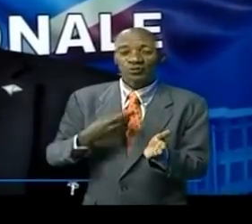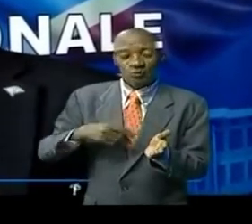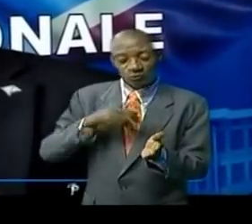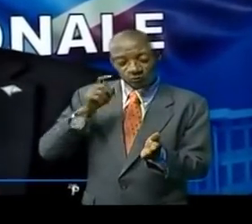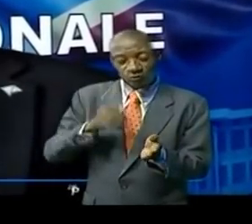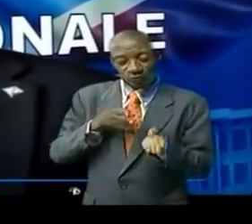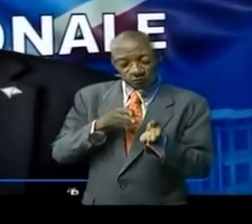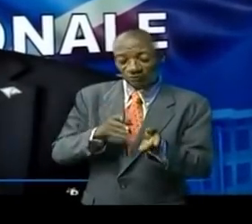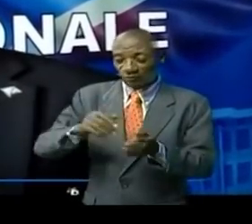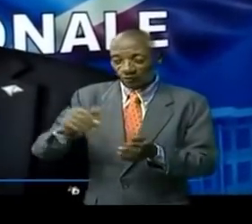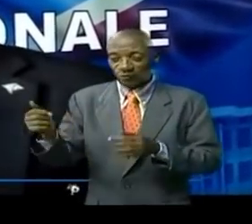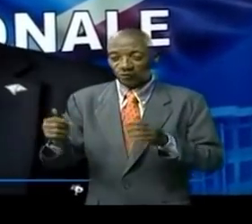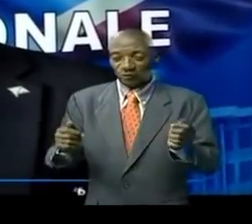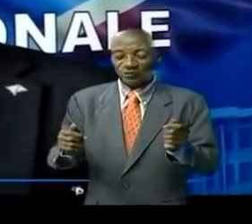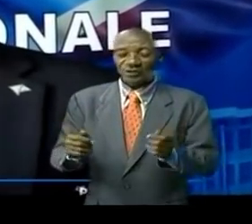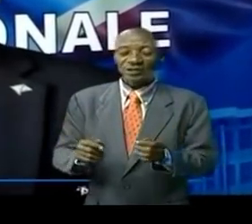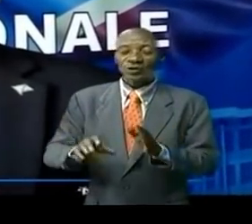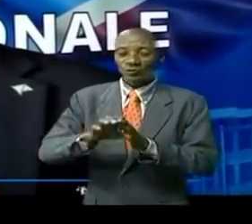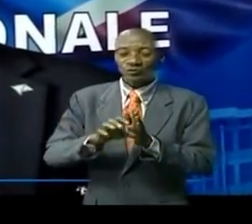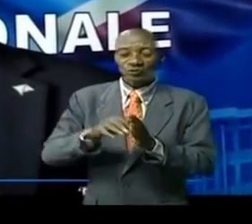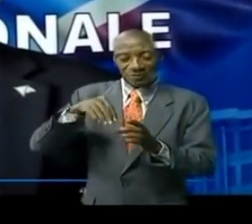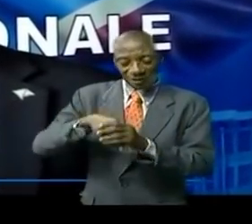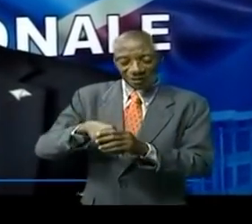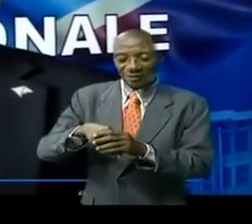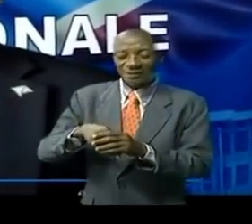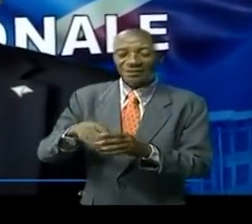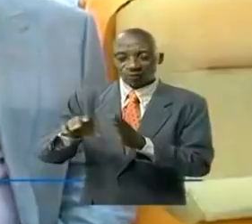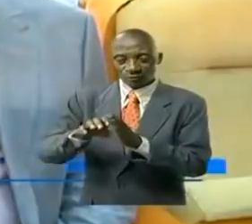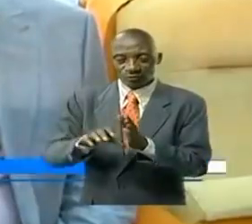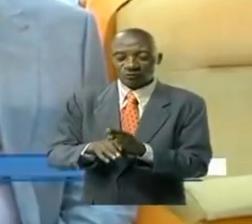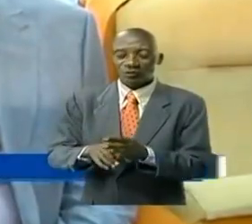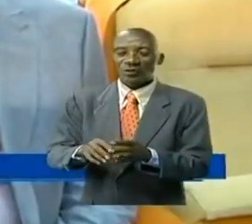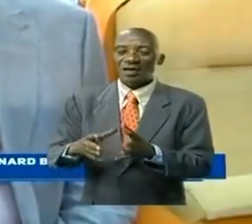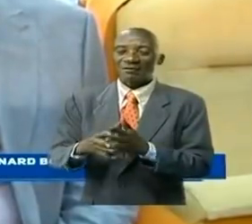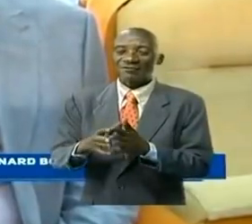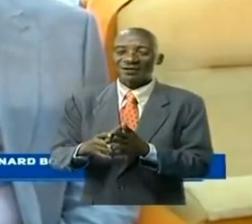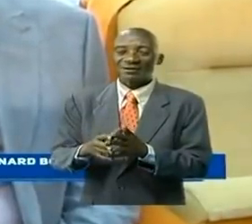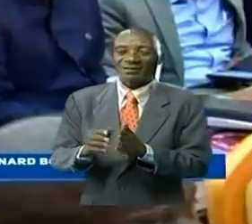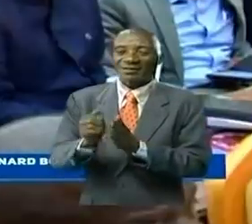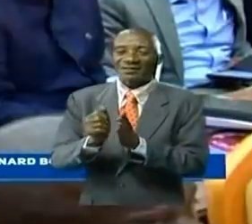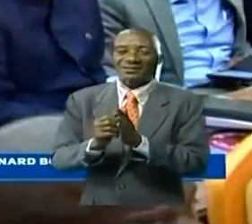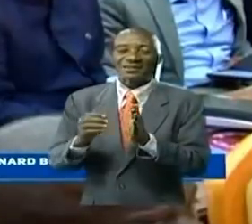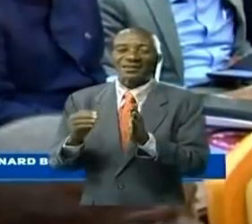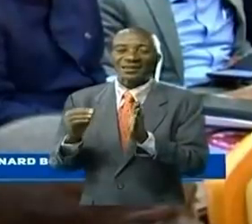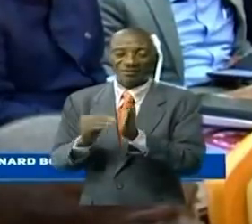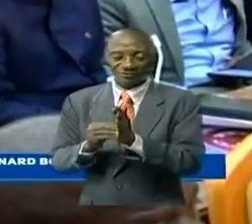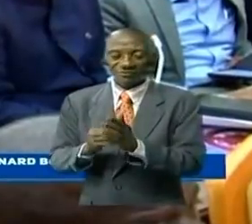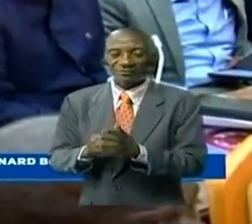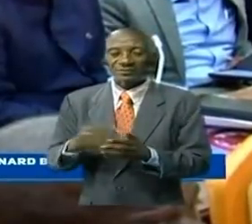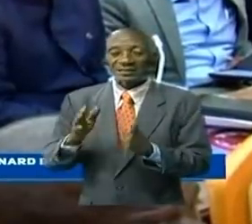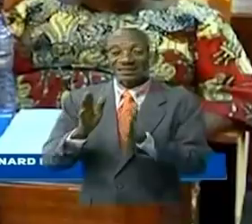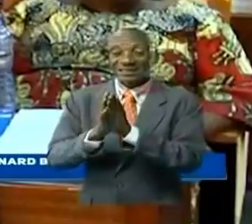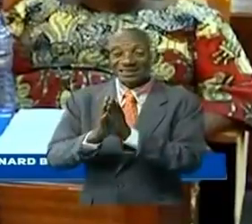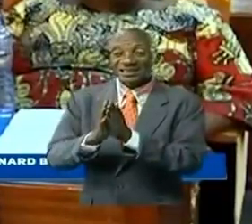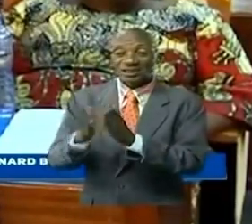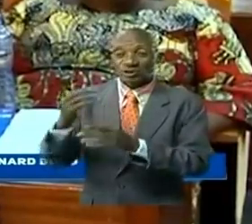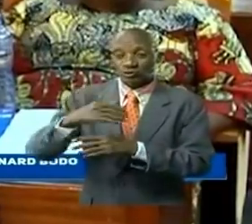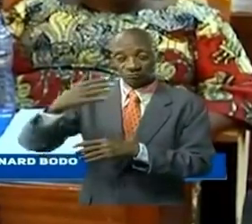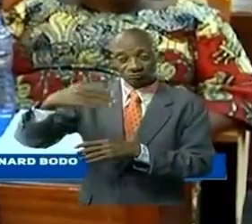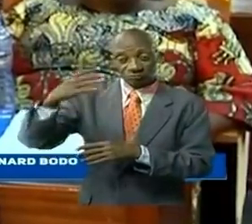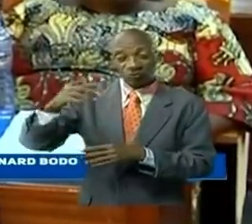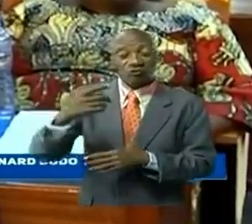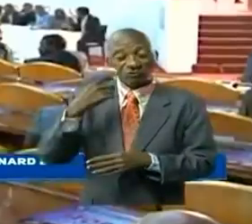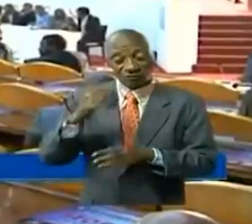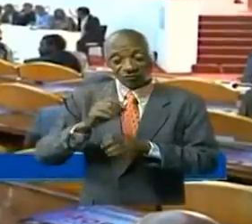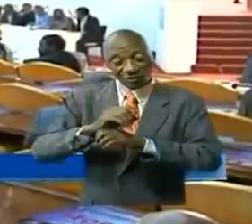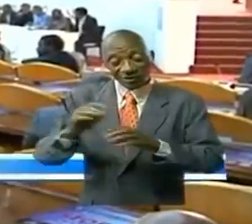qui sont prévues dans la Constitution, notamment cet article 9. Dans 10 jours, on en saura davantage sur les éclaircissements qui viendront de